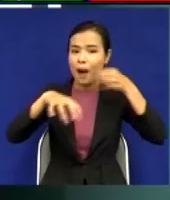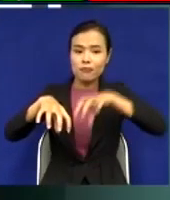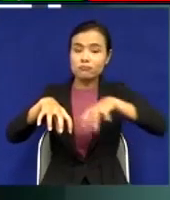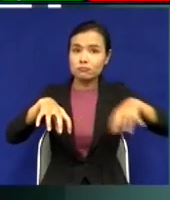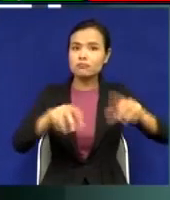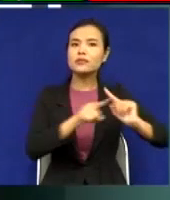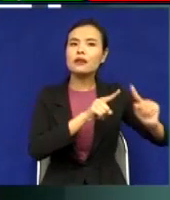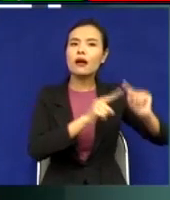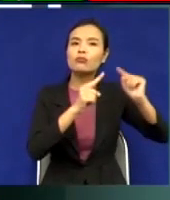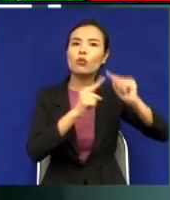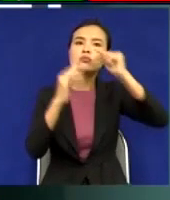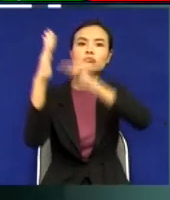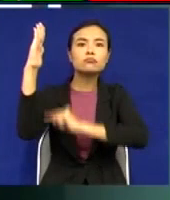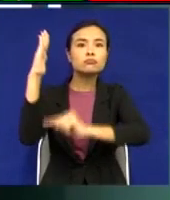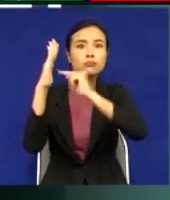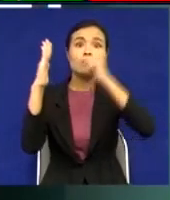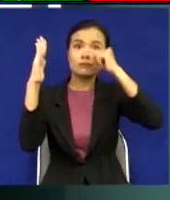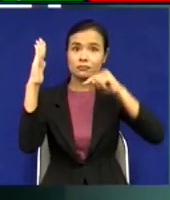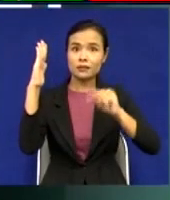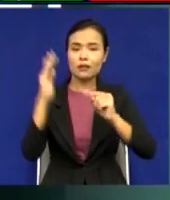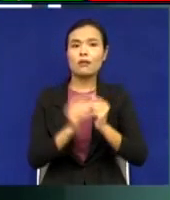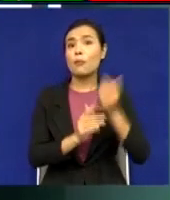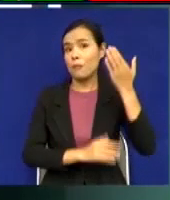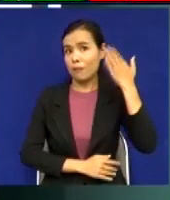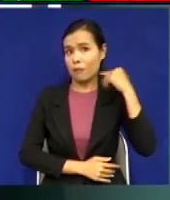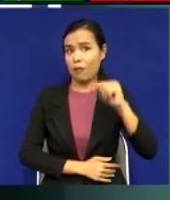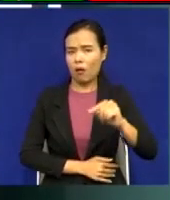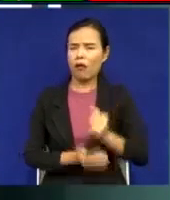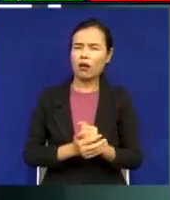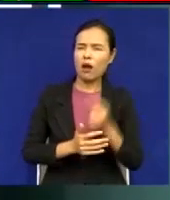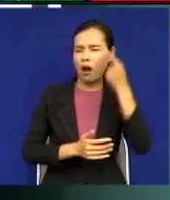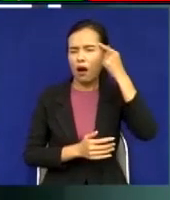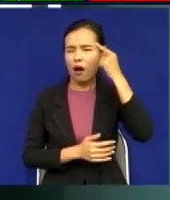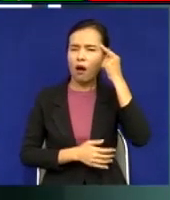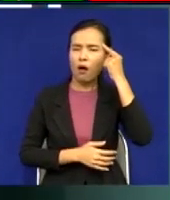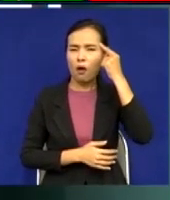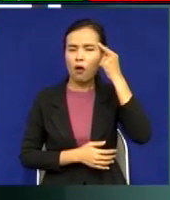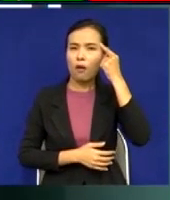างๆทั่วประเทศซึ่งเดิมเนี่ยเรามีความกังวลว่